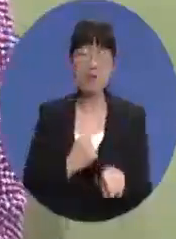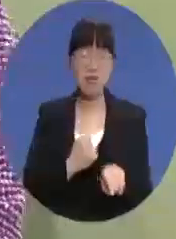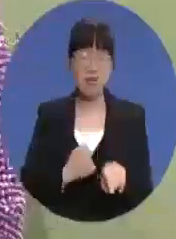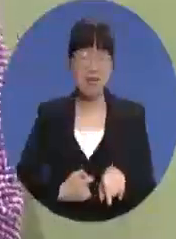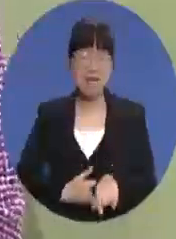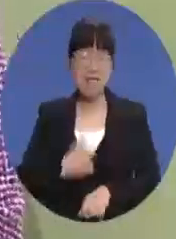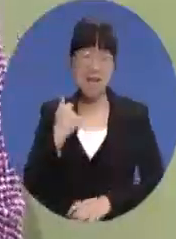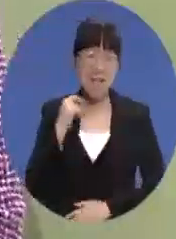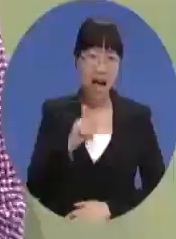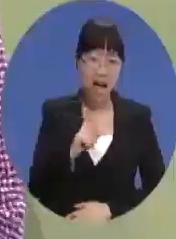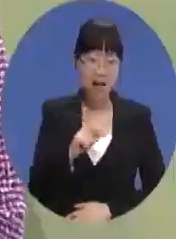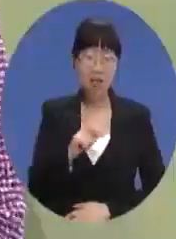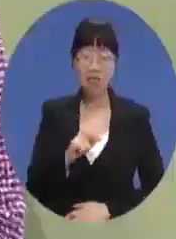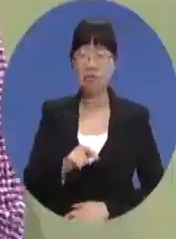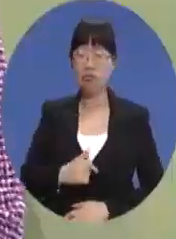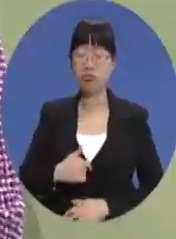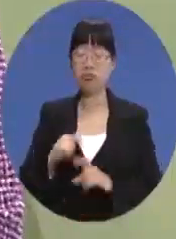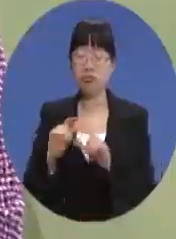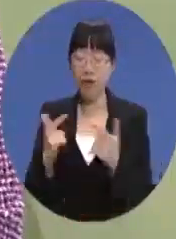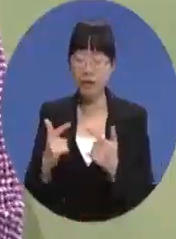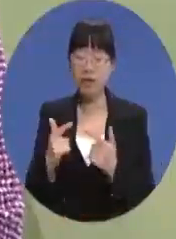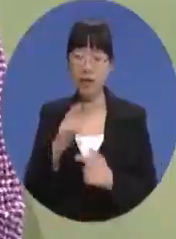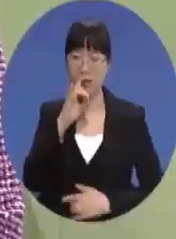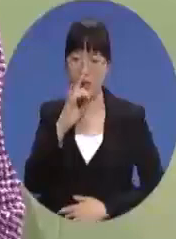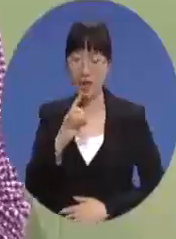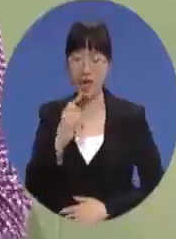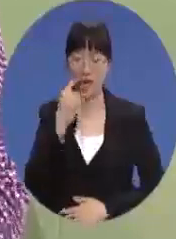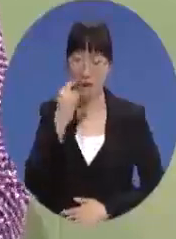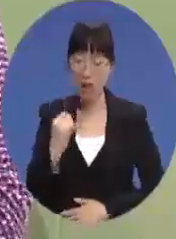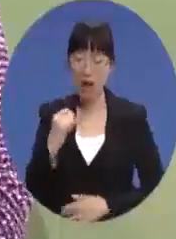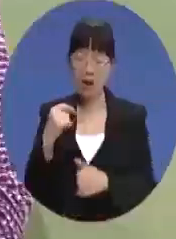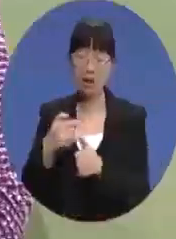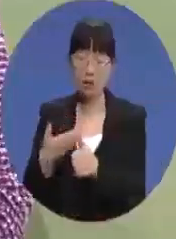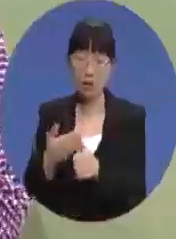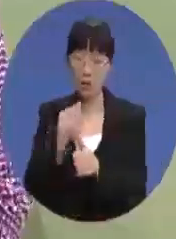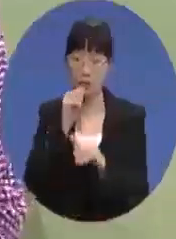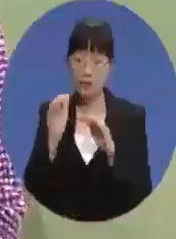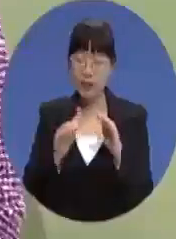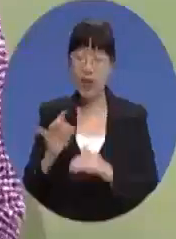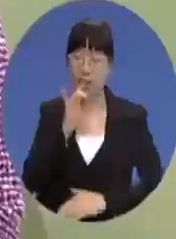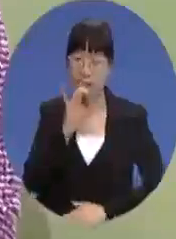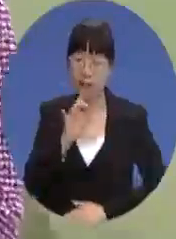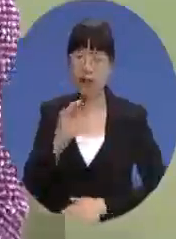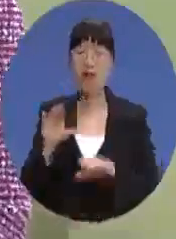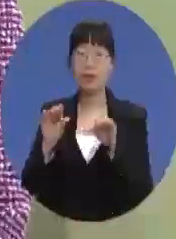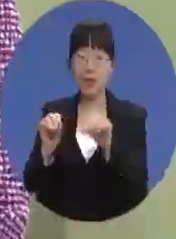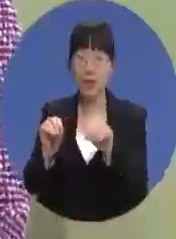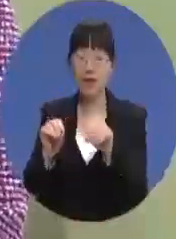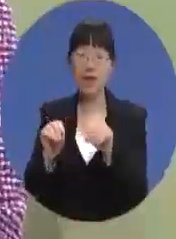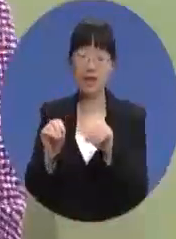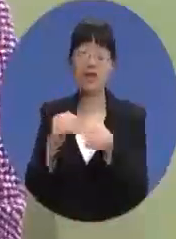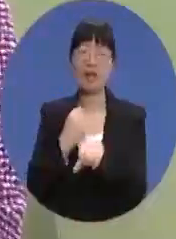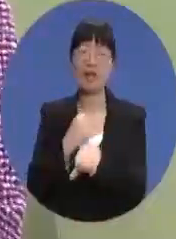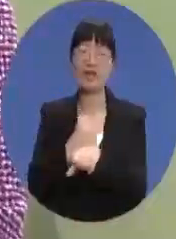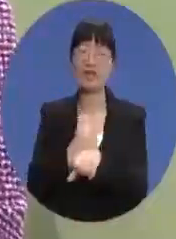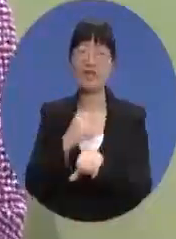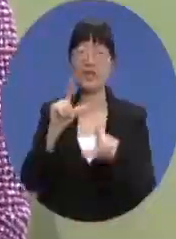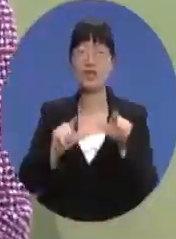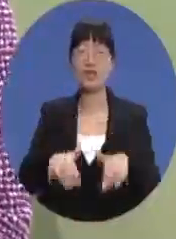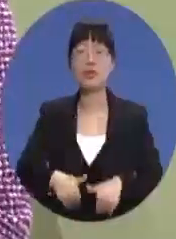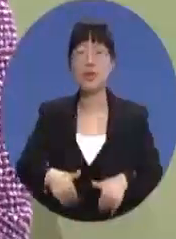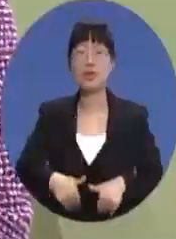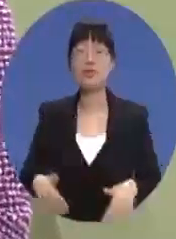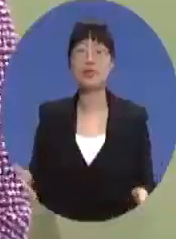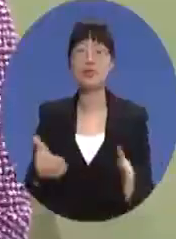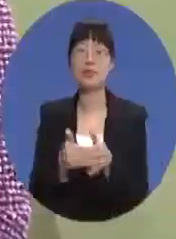감정이에요. 그래도 아니야 안 되는 거야. 엄마가 가르쳐주는 거야. 절대 안 돼. 그만해라. 이렇게 하시는 게 단호한 거예요. 그렇게 하고 딱